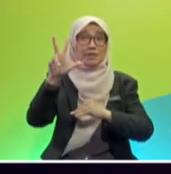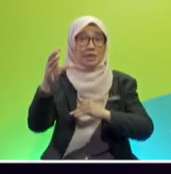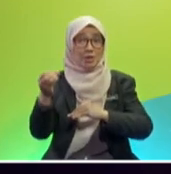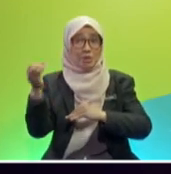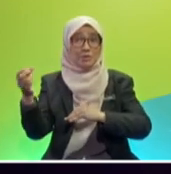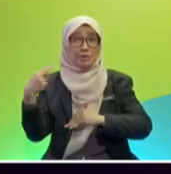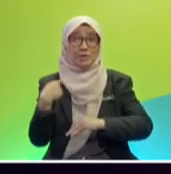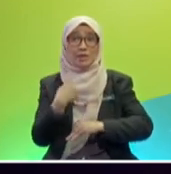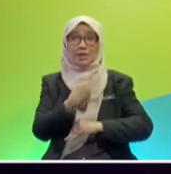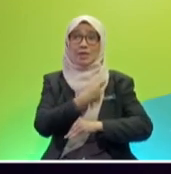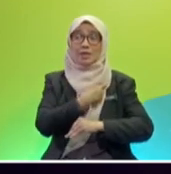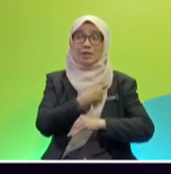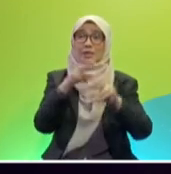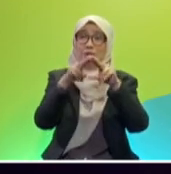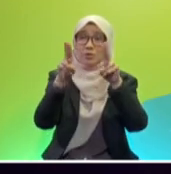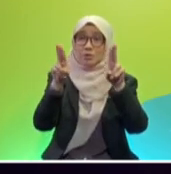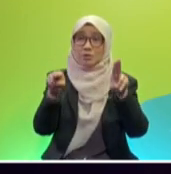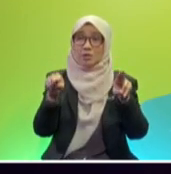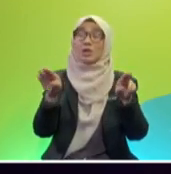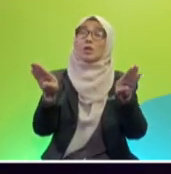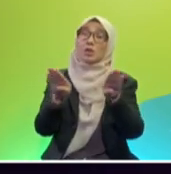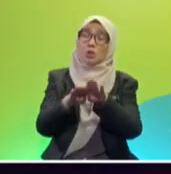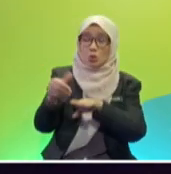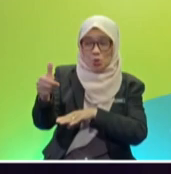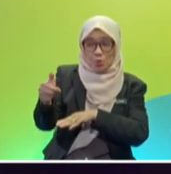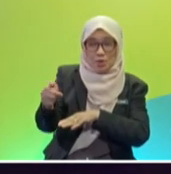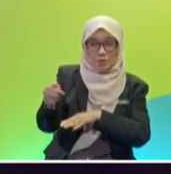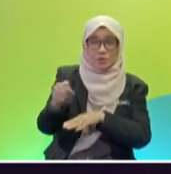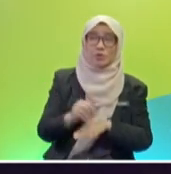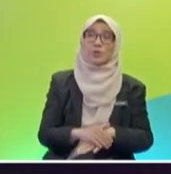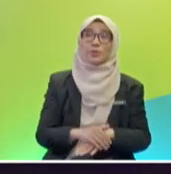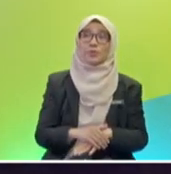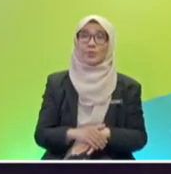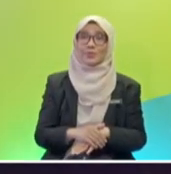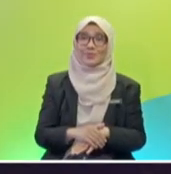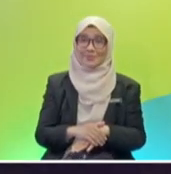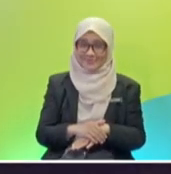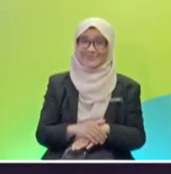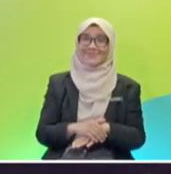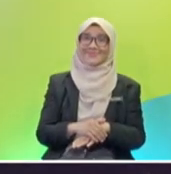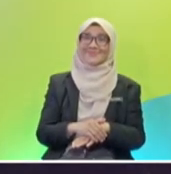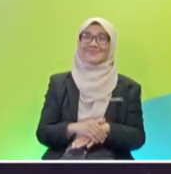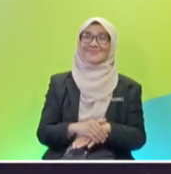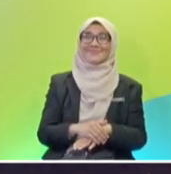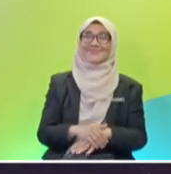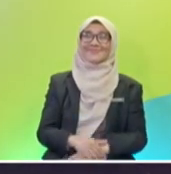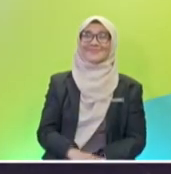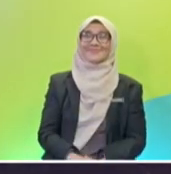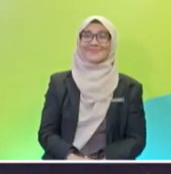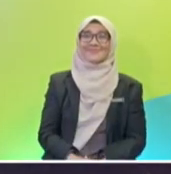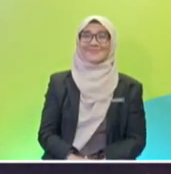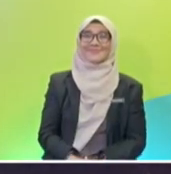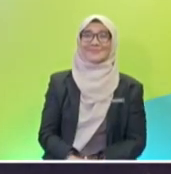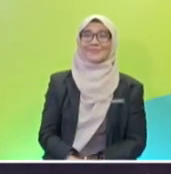Kita tutup apa dia? Saya tutup lampu suluh. Lampu pun sudah kembali. Kurang misteri sekarang. Ya, okey,